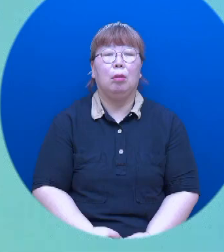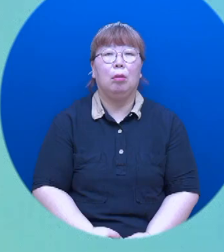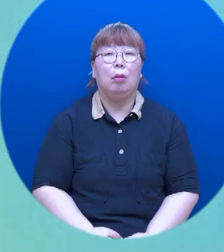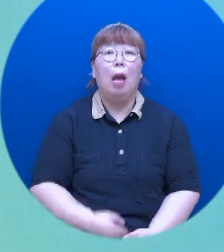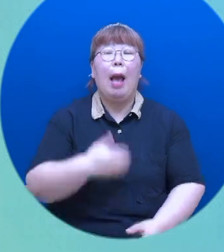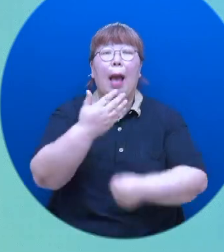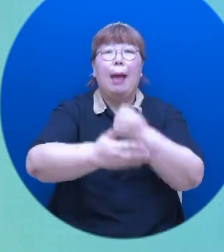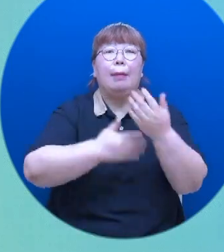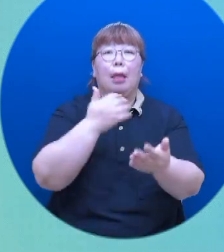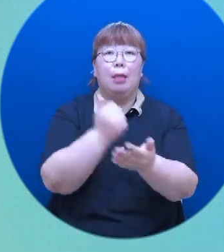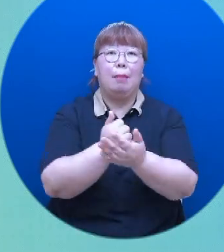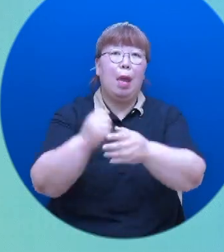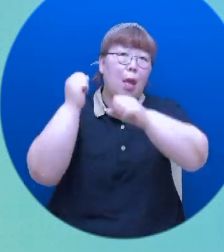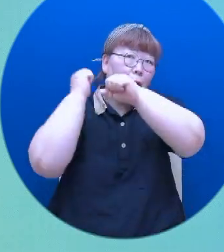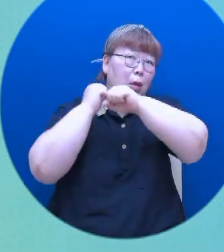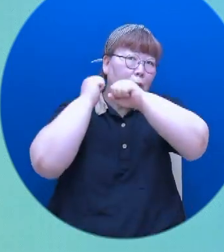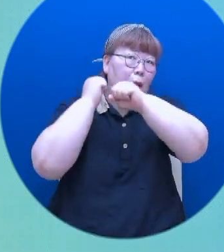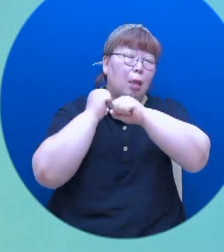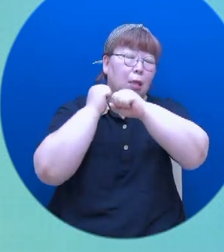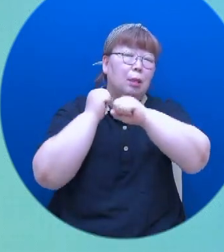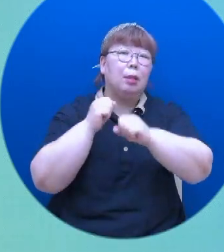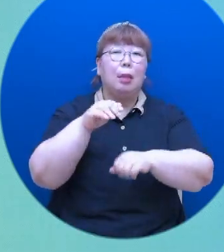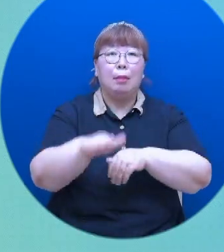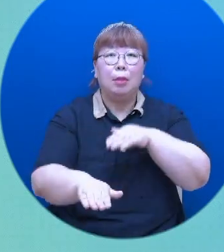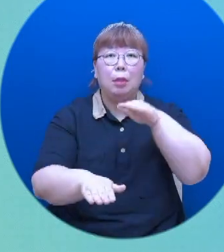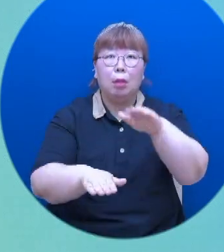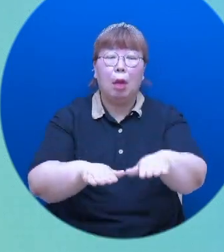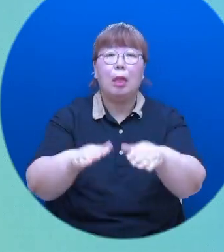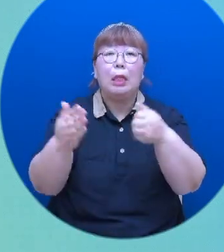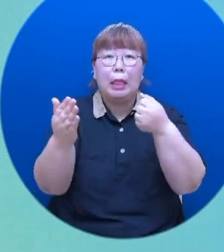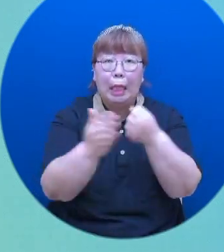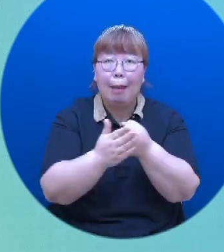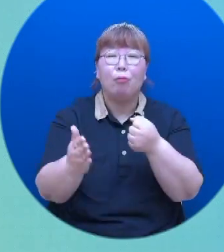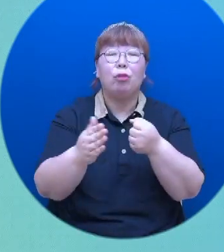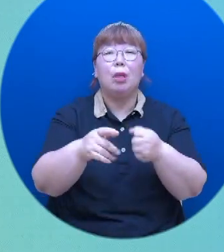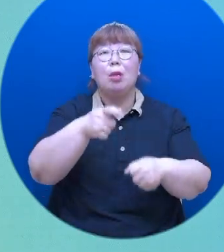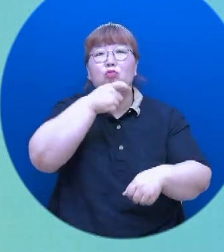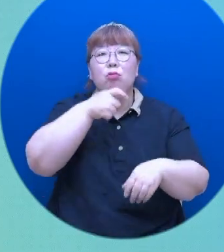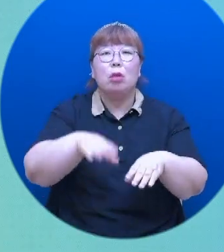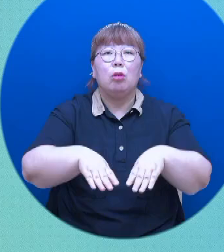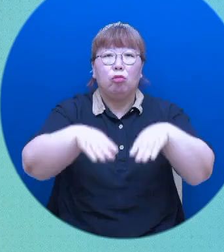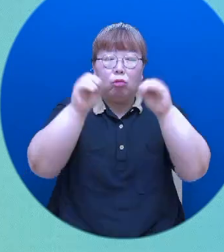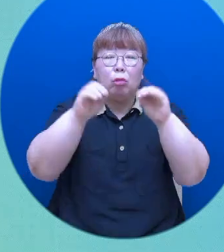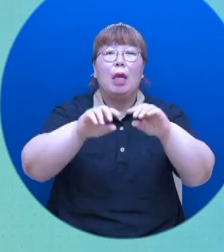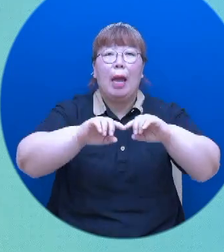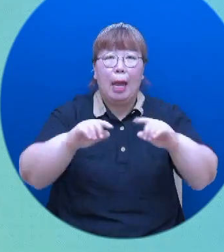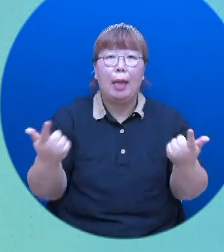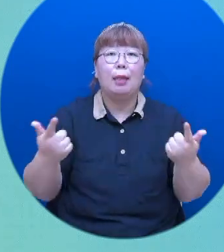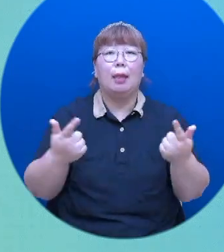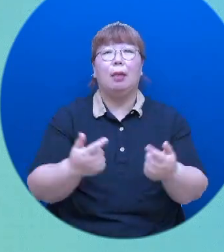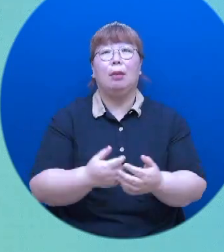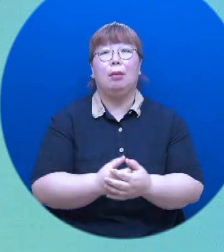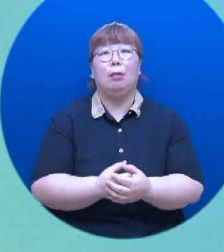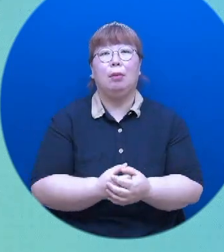하나님의 언약궤를 맨 그들이 들어갔다고 해서 흐르던 물이 중단되는 게 아니에요.